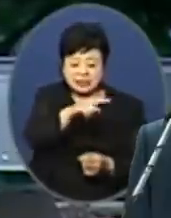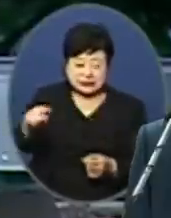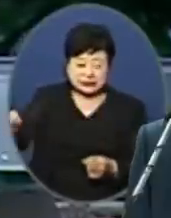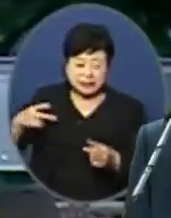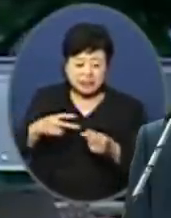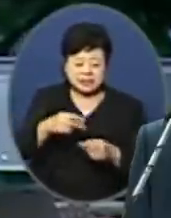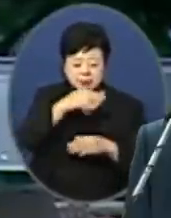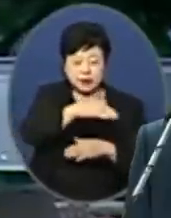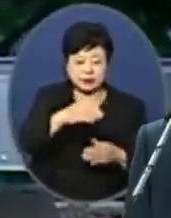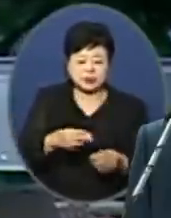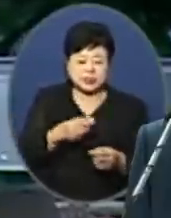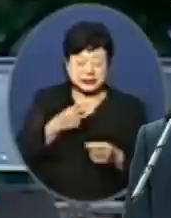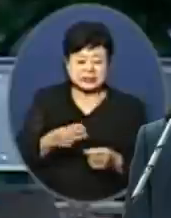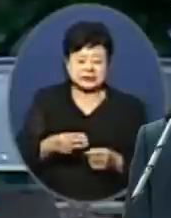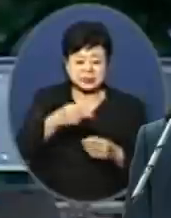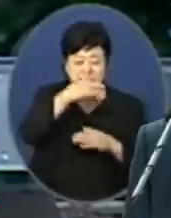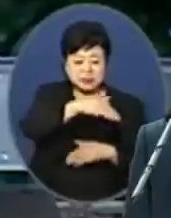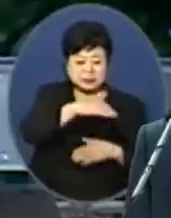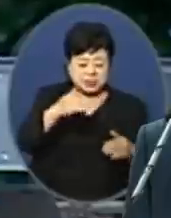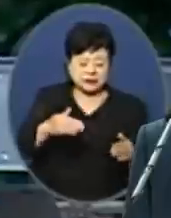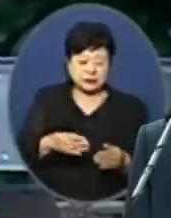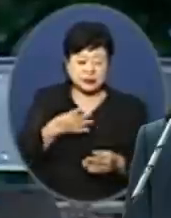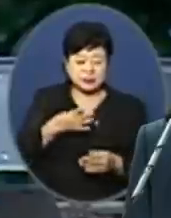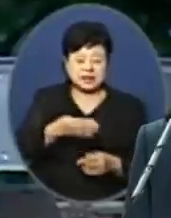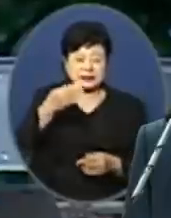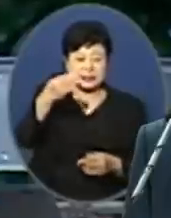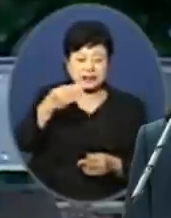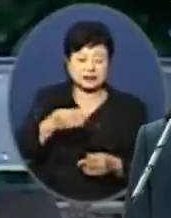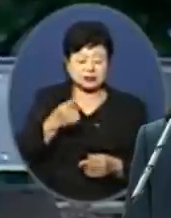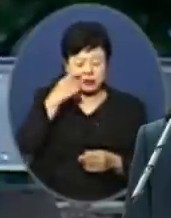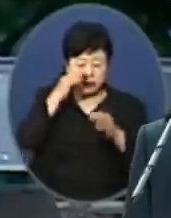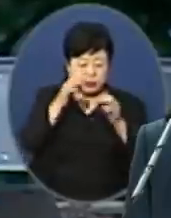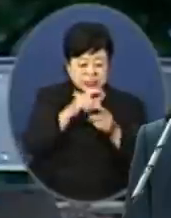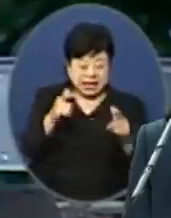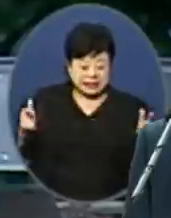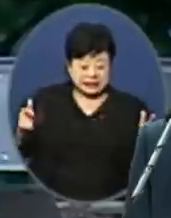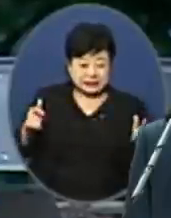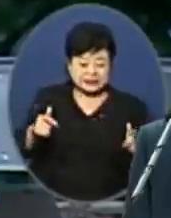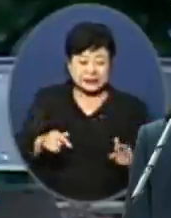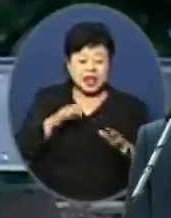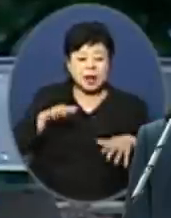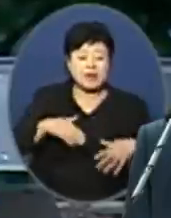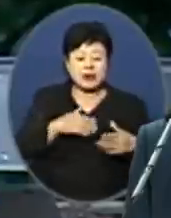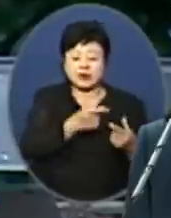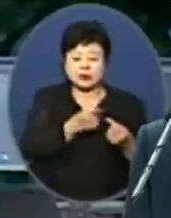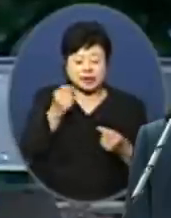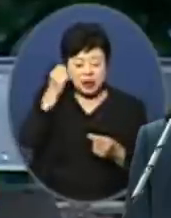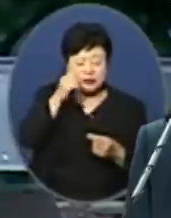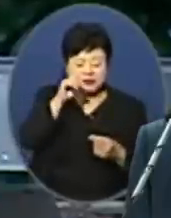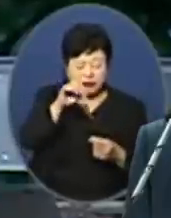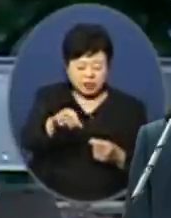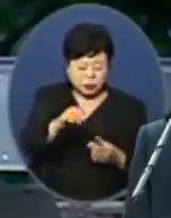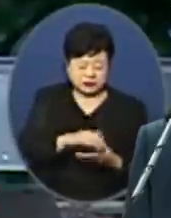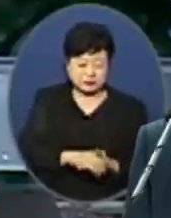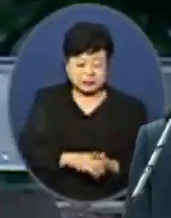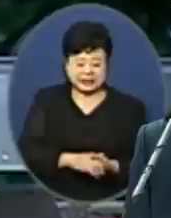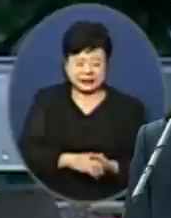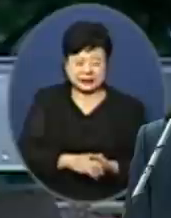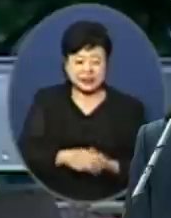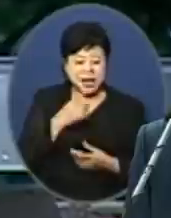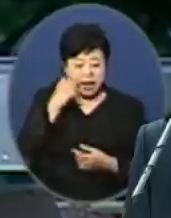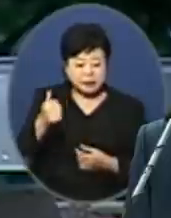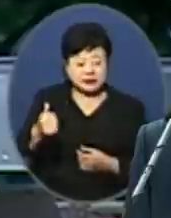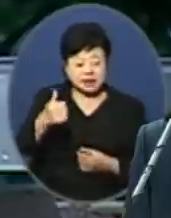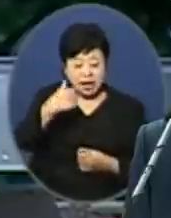2차원은 평면이고 3차원은 입체고 4차원은 눈에 안 보이는 바람과 같은 영적인 세계인 것입니다.